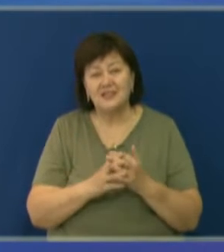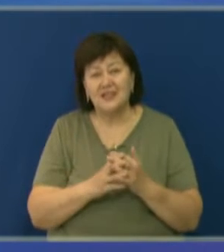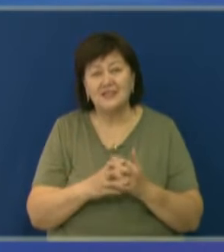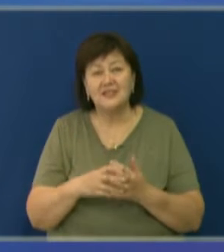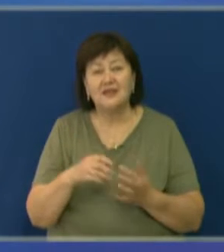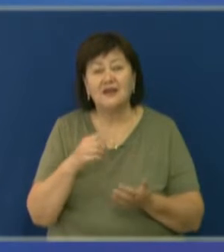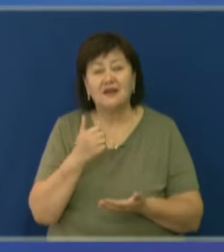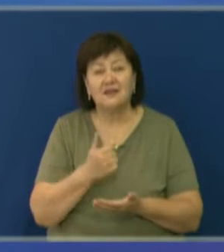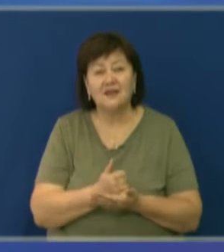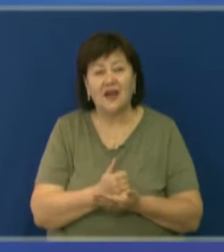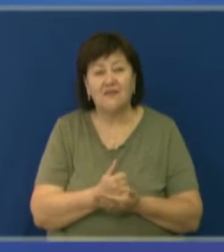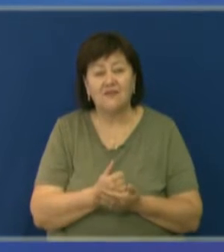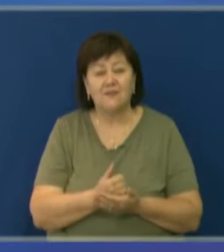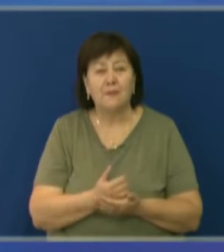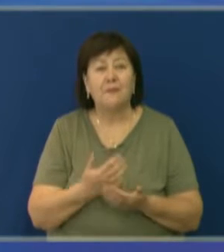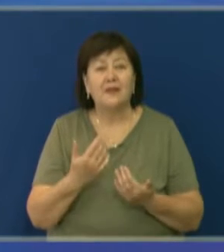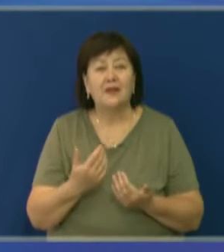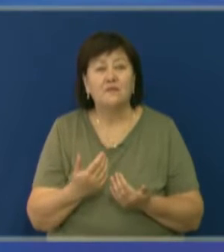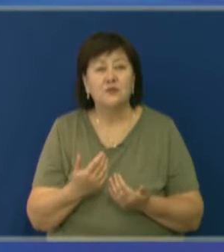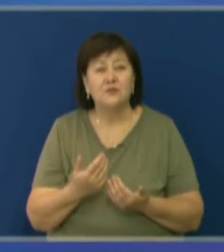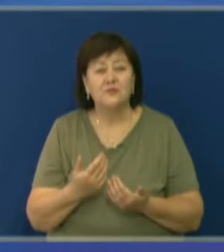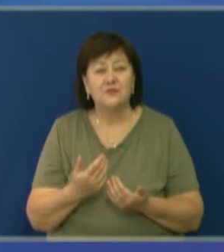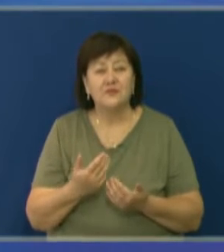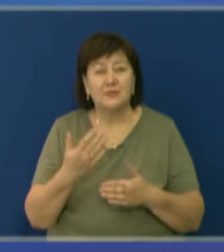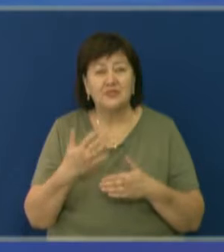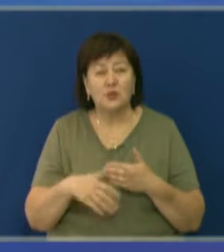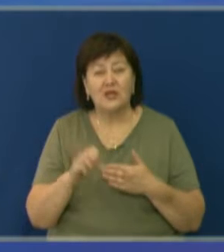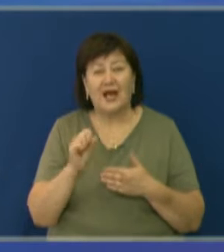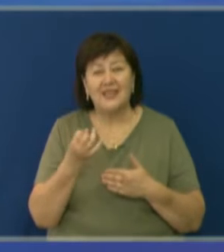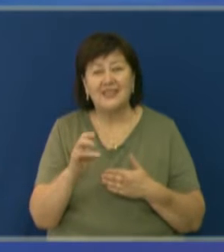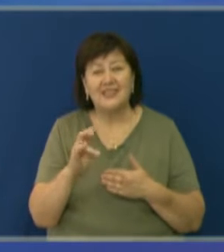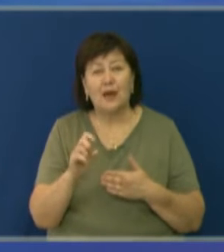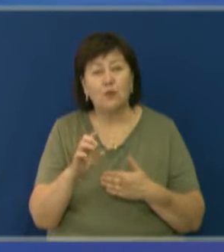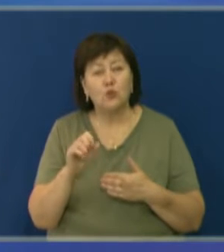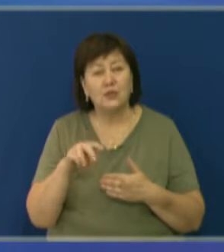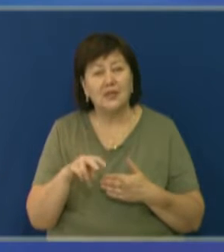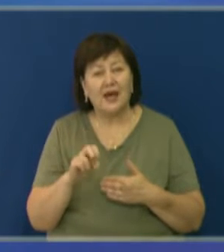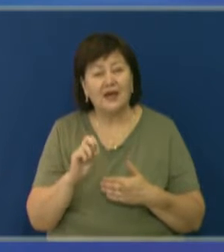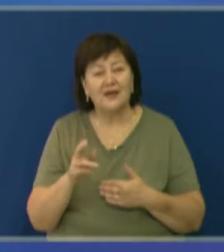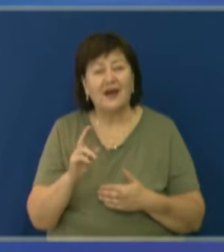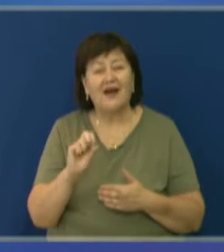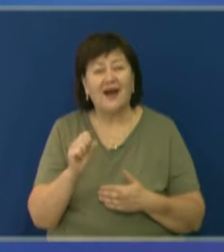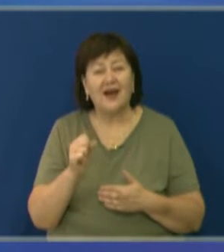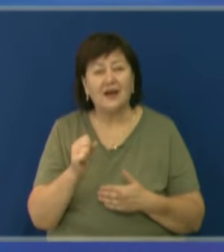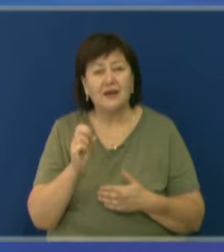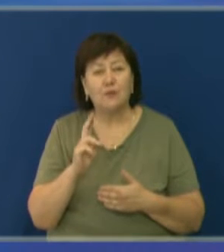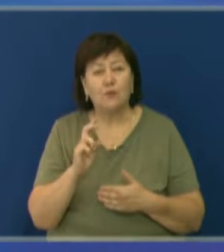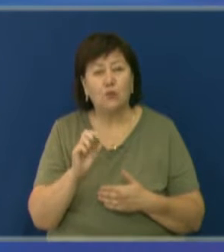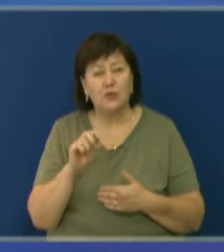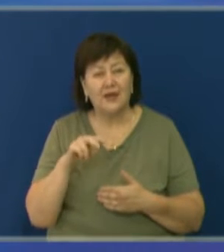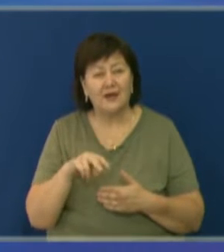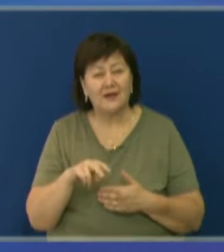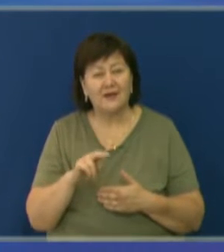басшылары сайланды. Олардың өкілеттік мерзімі аяқталған Айнабұлақ, Алғабас, Достық және Жиенәлі ауылдық округтерінің